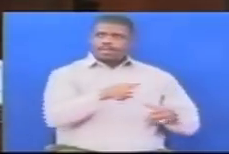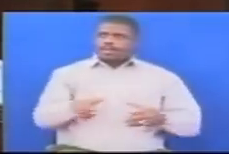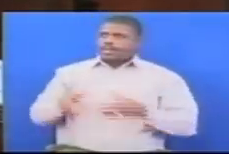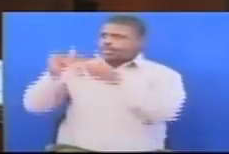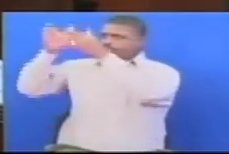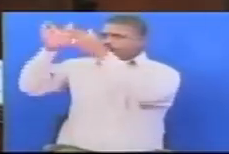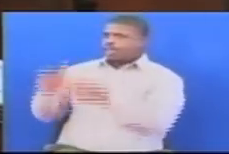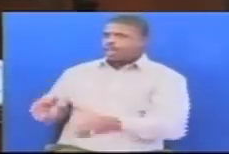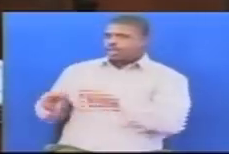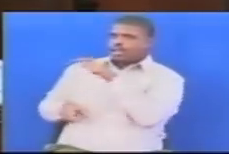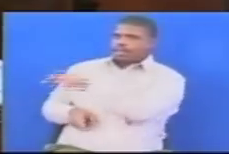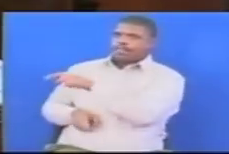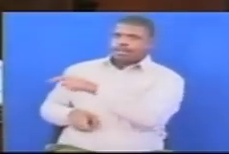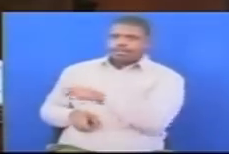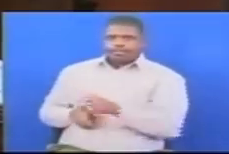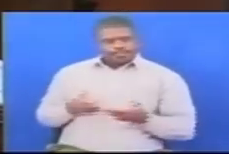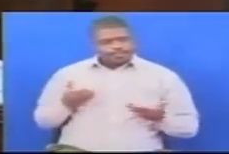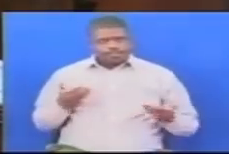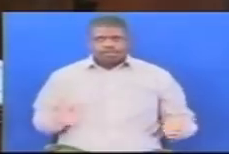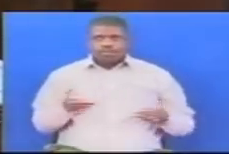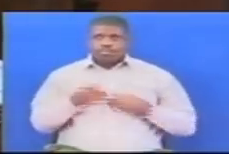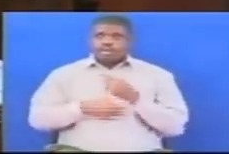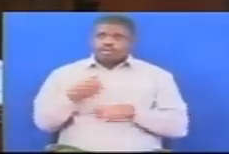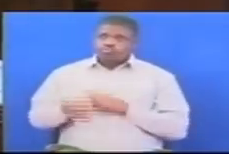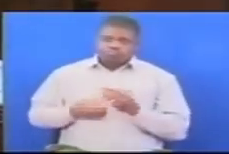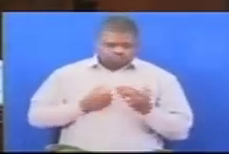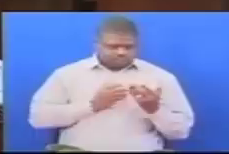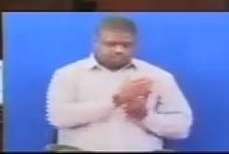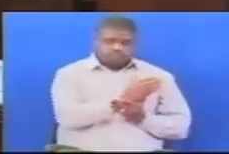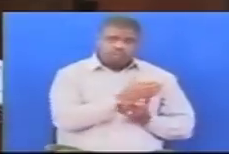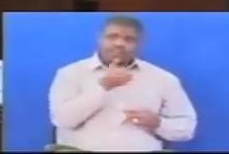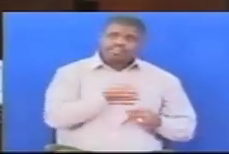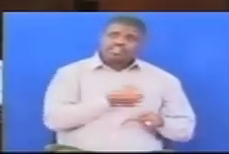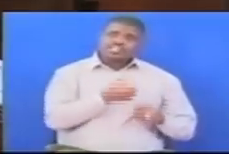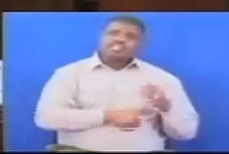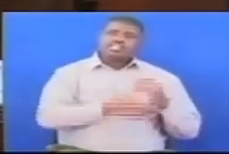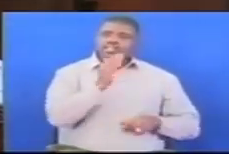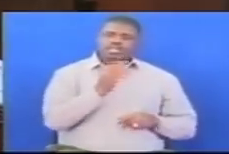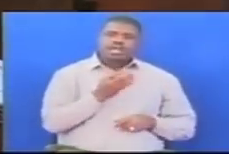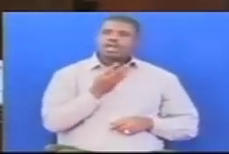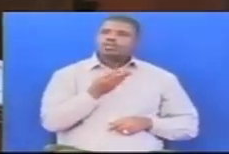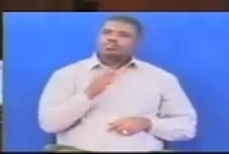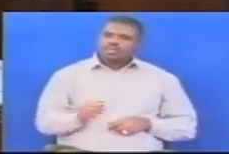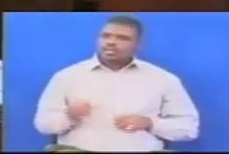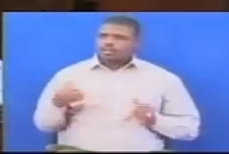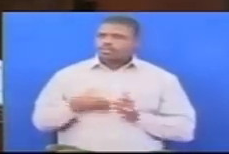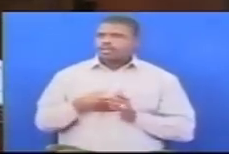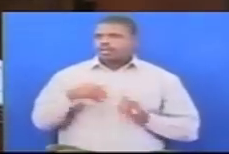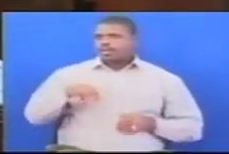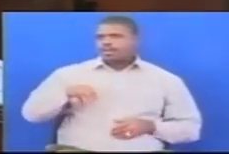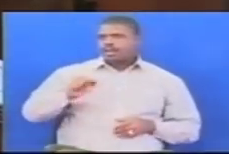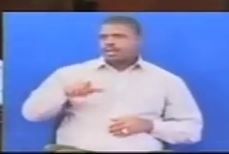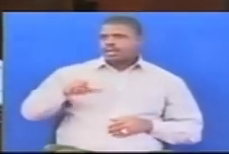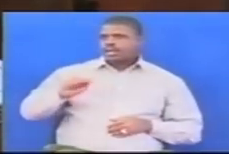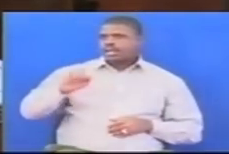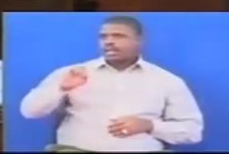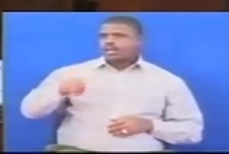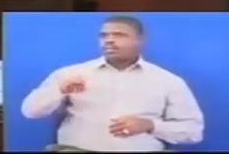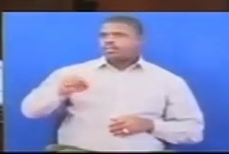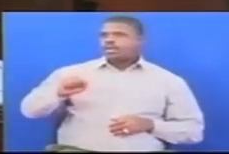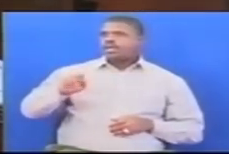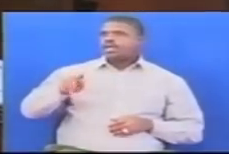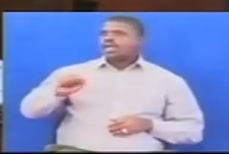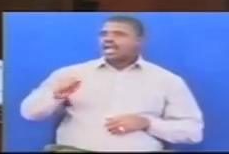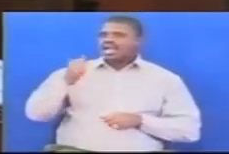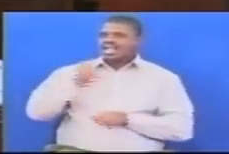hivi. Mradi huu utapitiwa na vijiji zaidi ya 40 mpaka Malampaka. Kazi